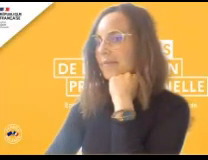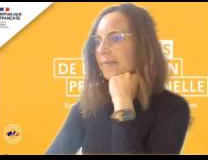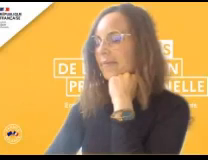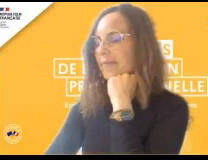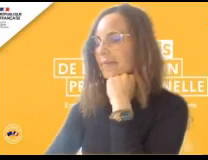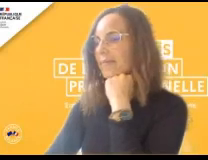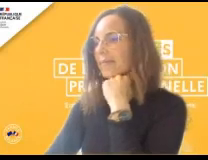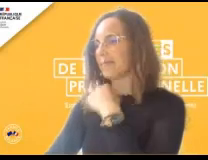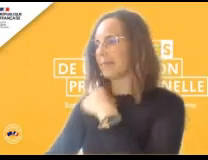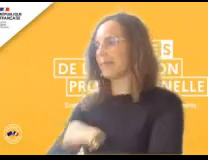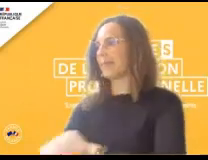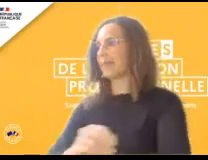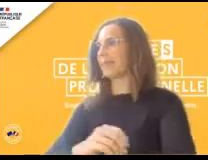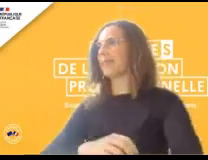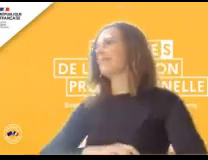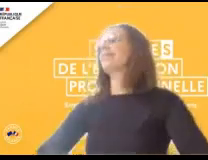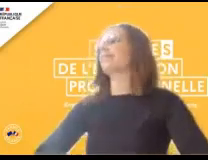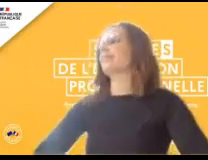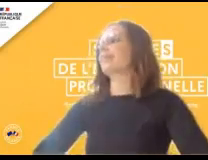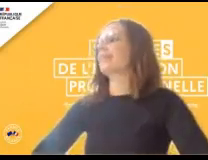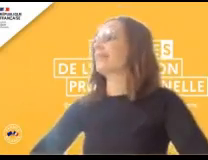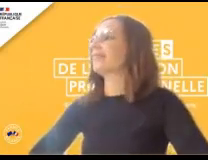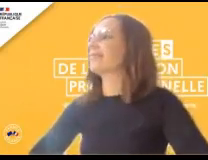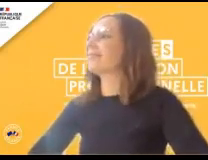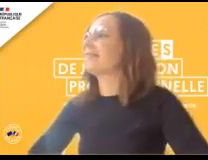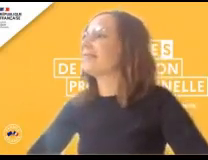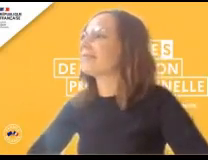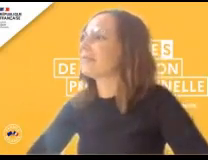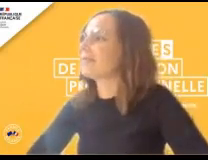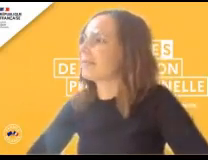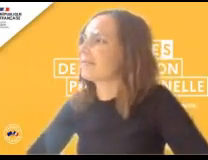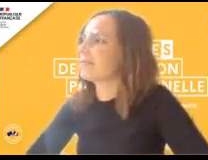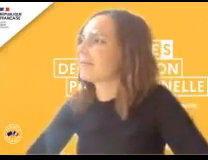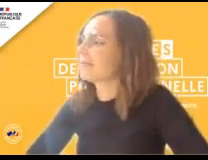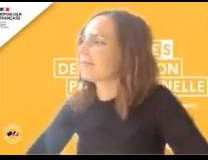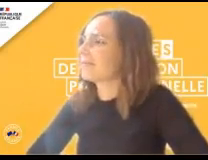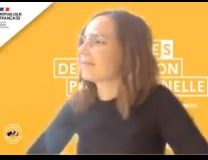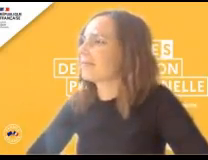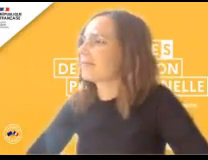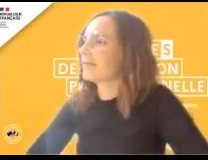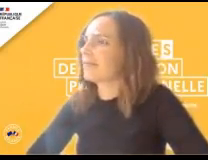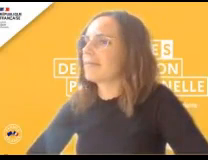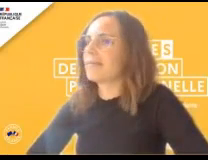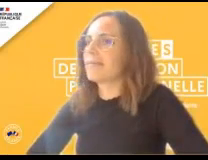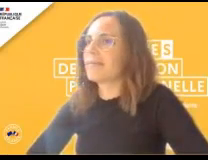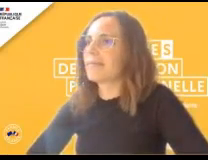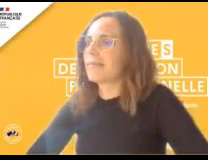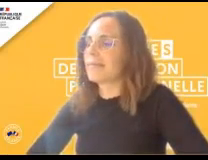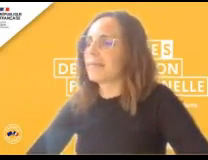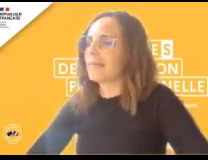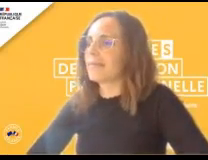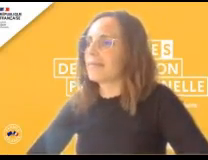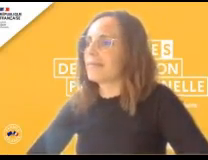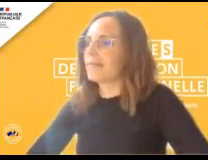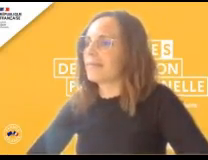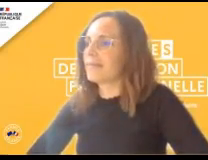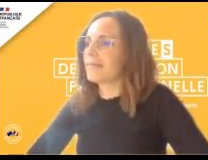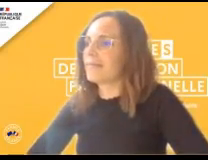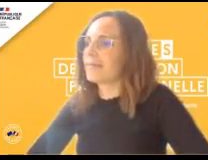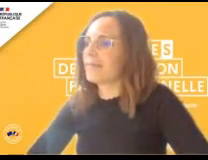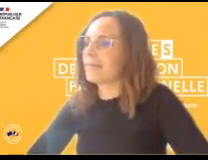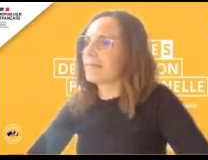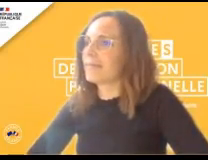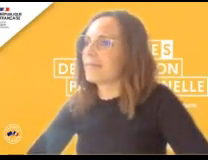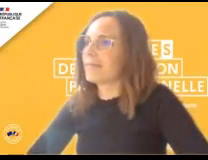et de qualité de formation. Donc, il m'appartient aujourd'hui de vous présenter la carte de visite de Transition Pro Occitanie, une